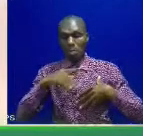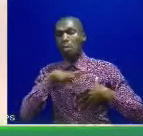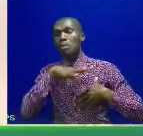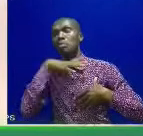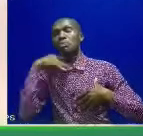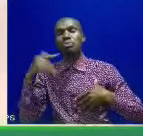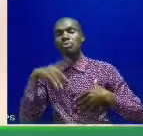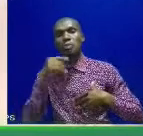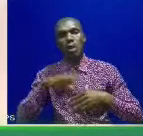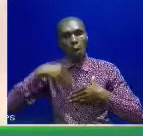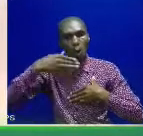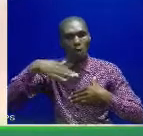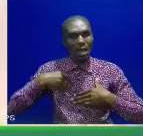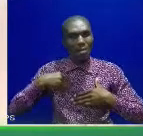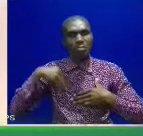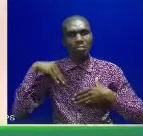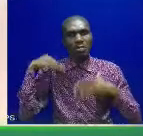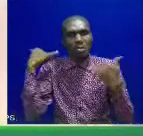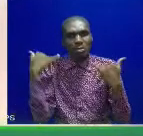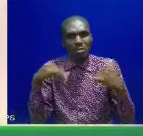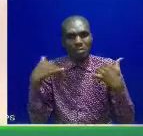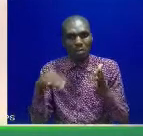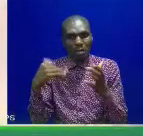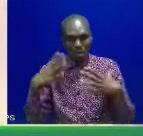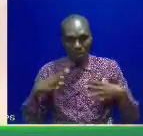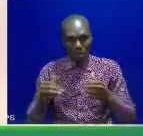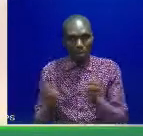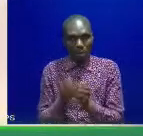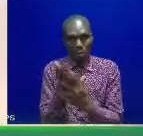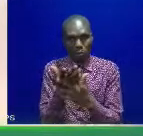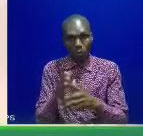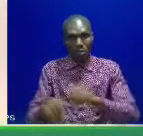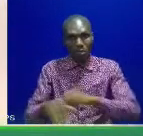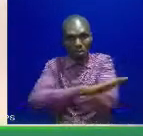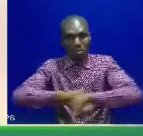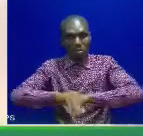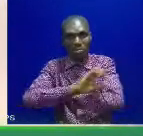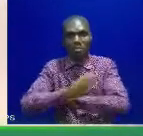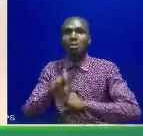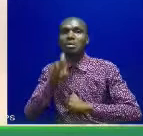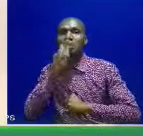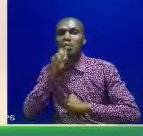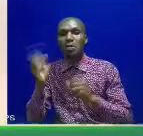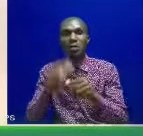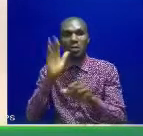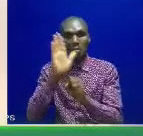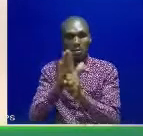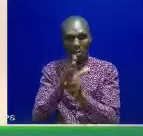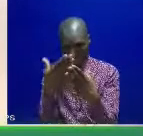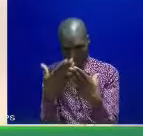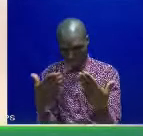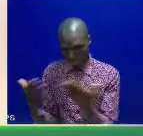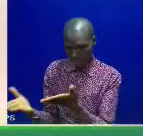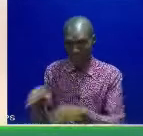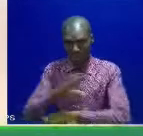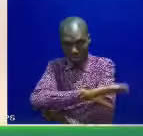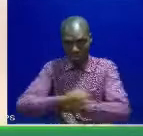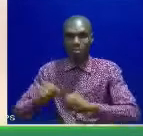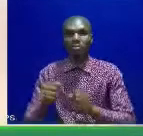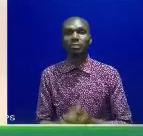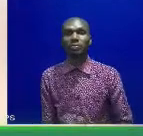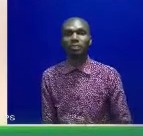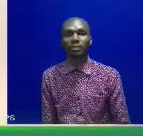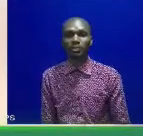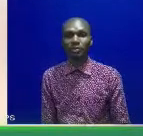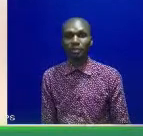wako wa chanda wanto sokuwa ibere bintu au gati ya wachingoko amo nebinto vinde umulike itobene ndemo